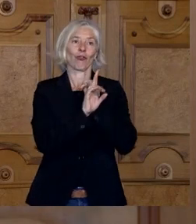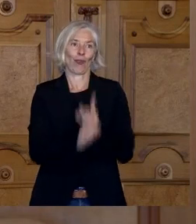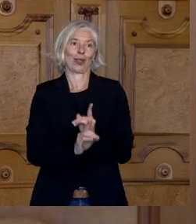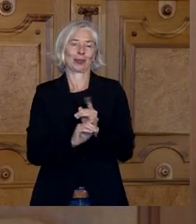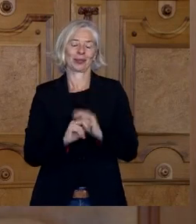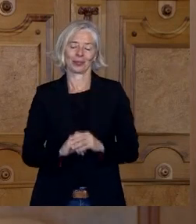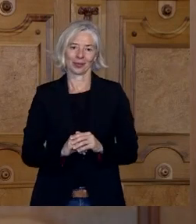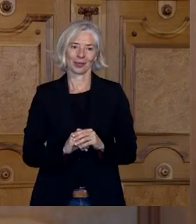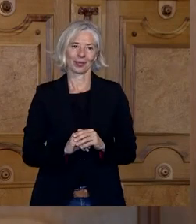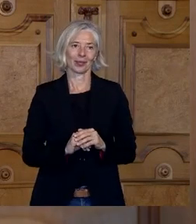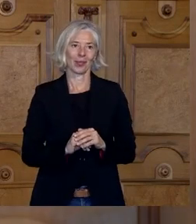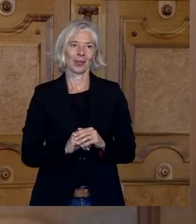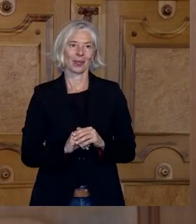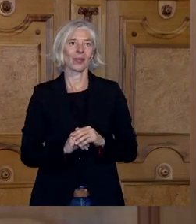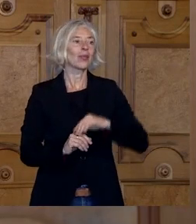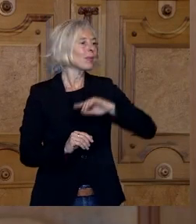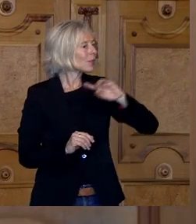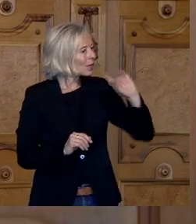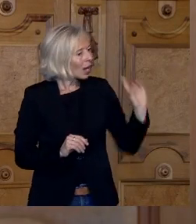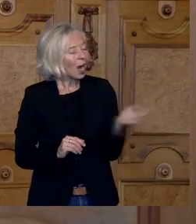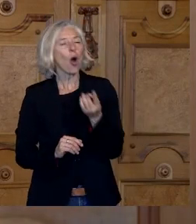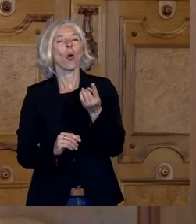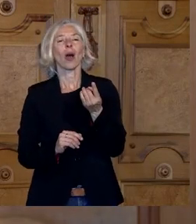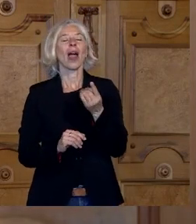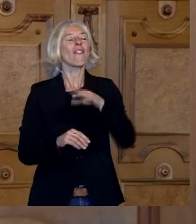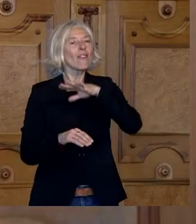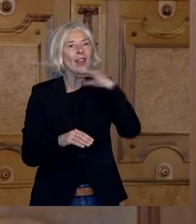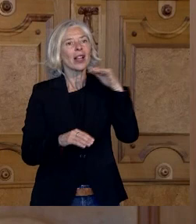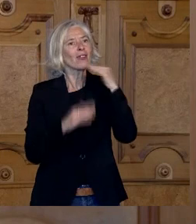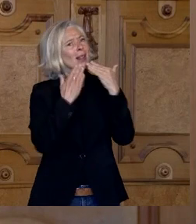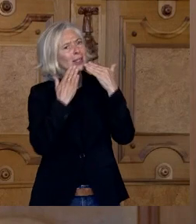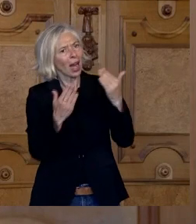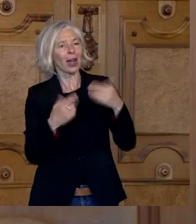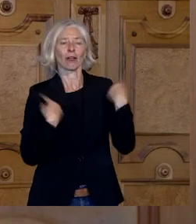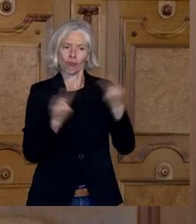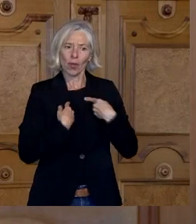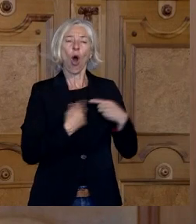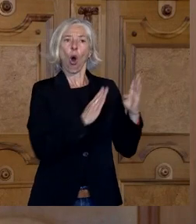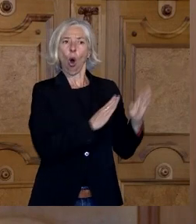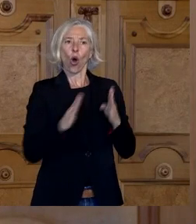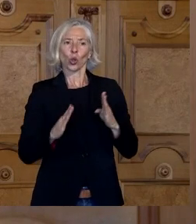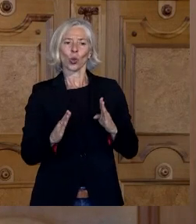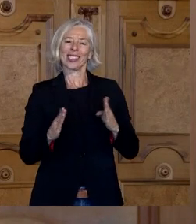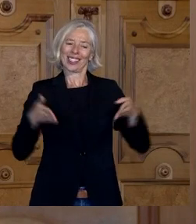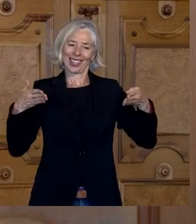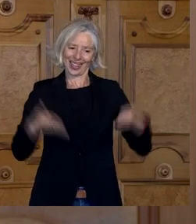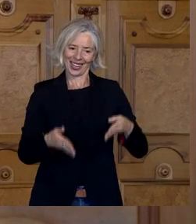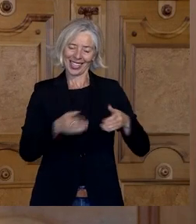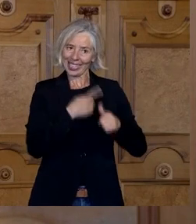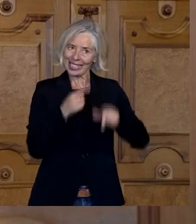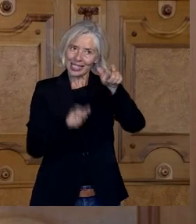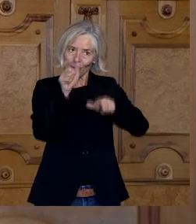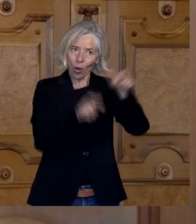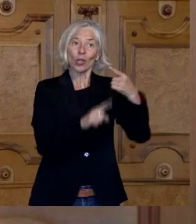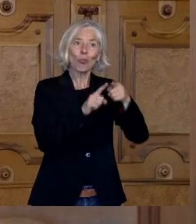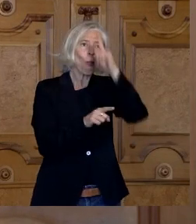Einen ganz ausdrücklichen Dank möchte ich an der Stelle mal an den Ordnungsdienst und an unsere Mitarbeiterinnen und Mitarbeiter auch senden, die in